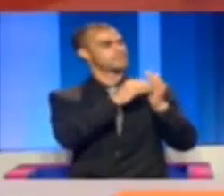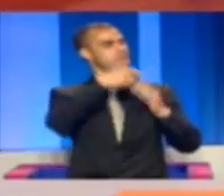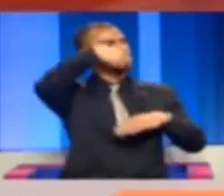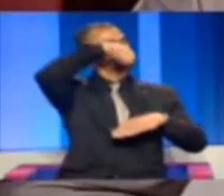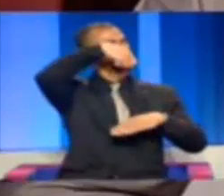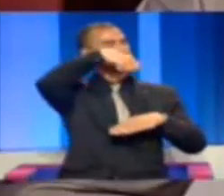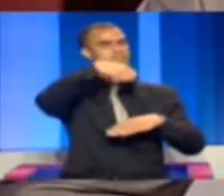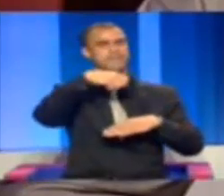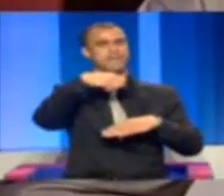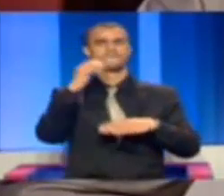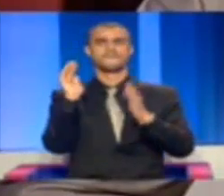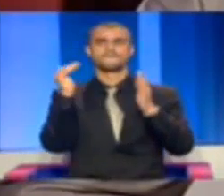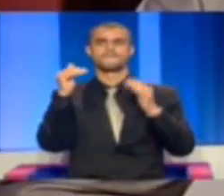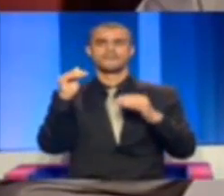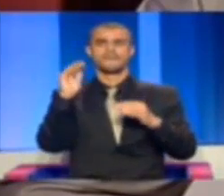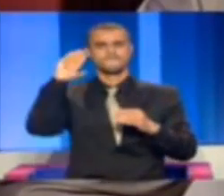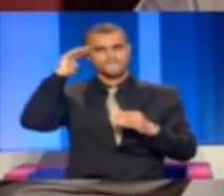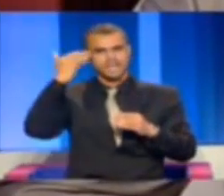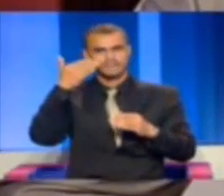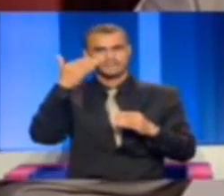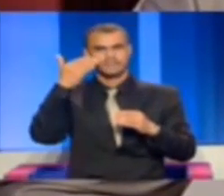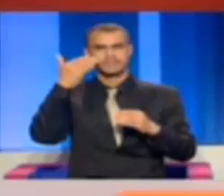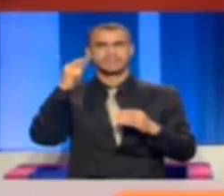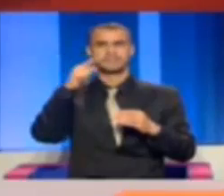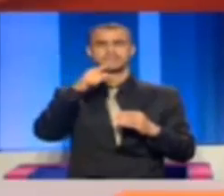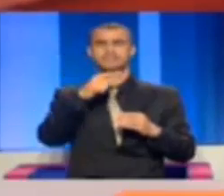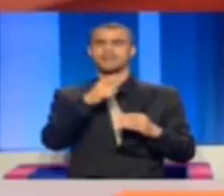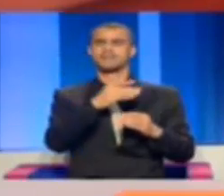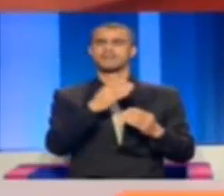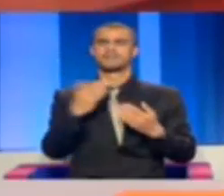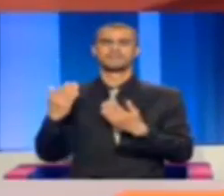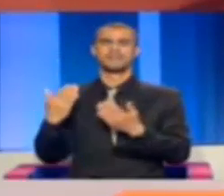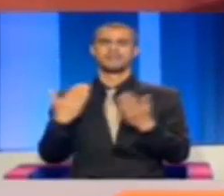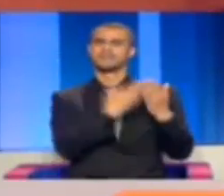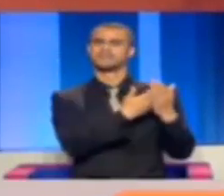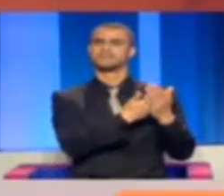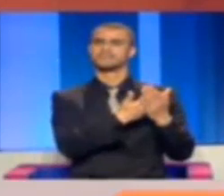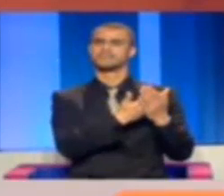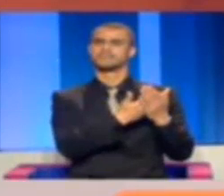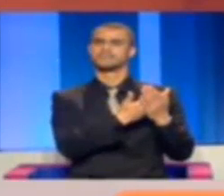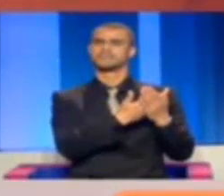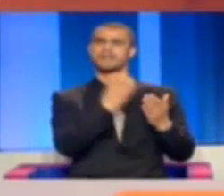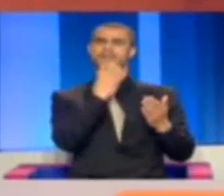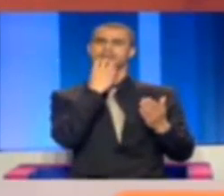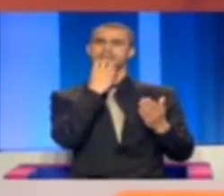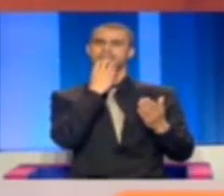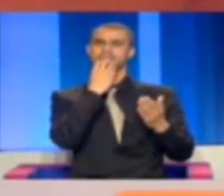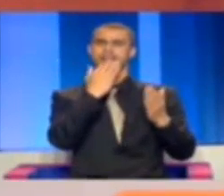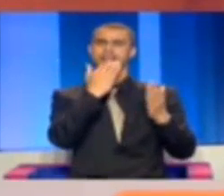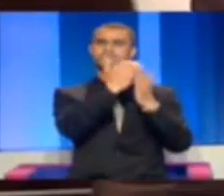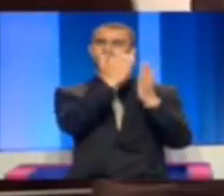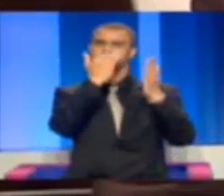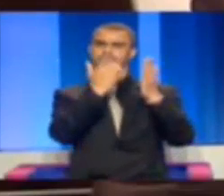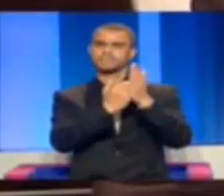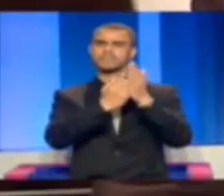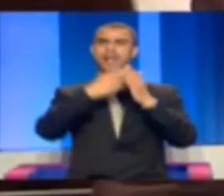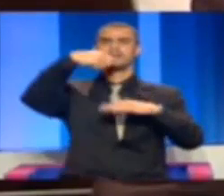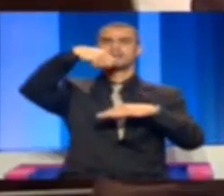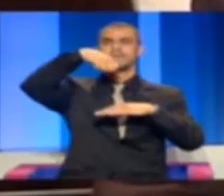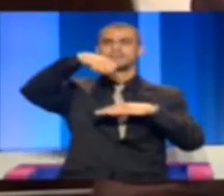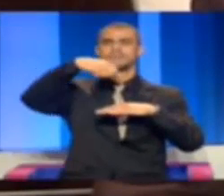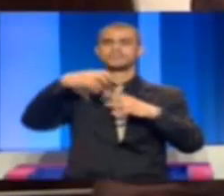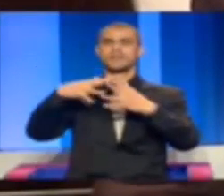المنتدى المغربي للصم بمدينة فاس. مساء الخير. على يساري يسعدني أن أستضيف السيد محمد كتاني نائب رئيس